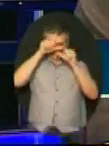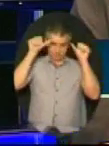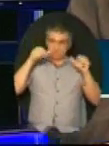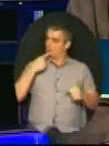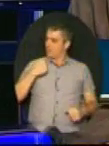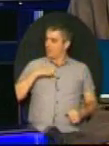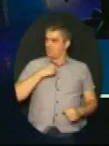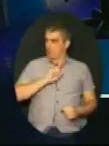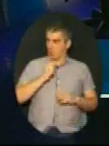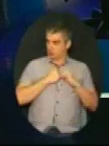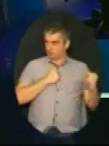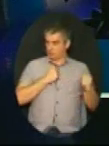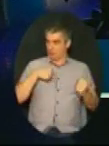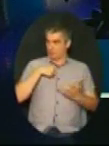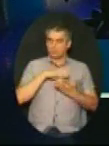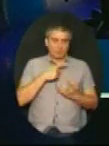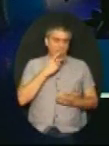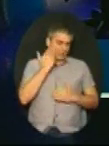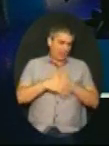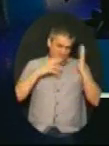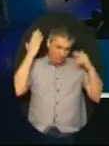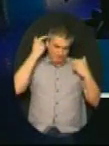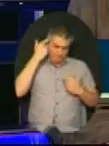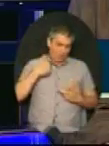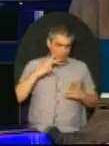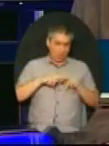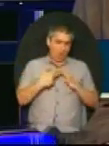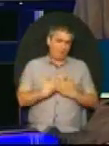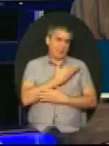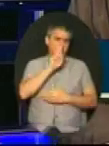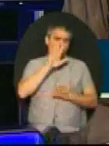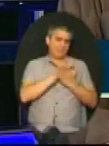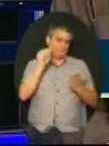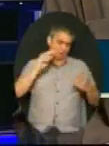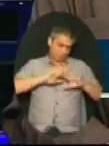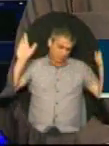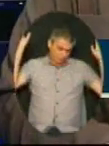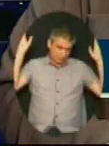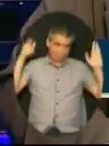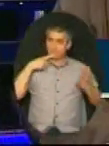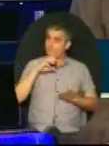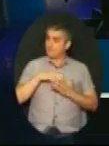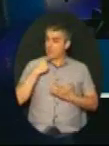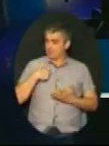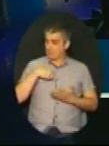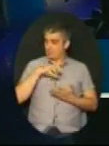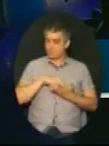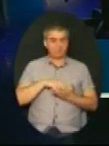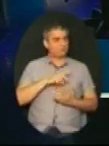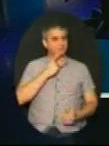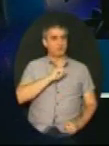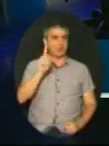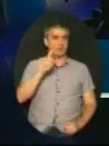להגיד, אנחנו לא שמאל? אנחנו מרכז? לגד תפסיקו לבלת המוח, אנחנו בעולם חדש, 2016, די. מרכז? לומר אנחנו מרכז? אני חושבת